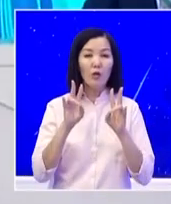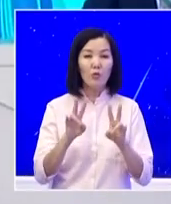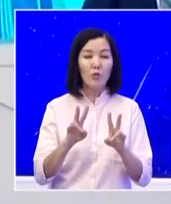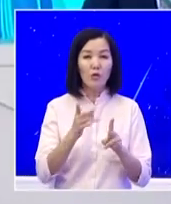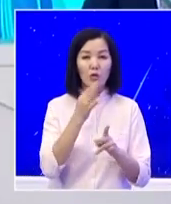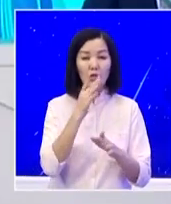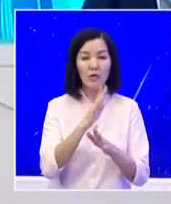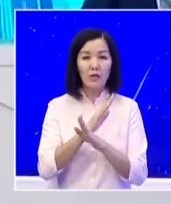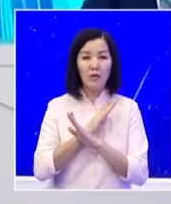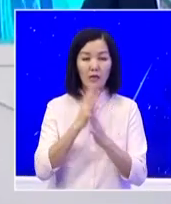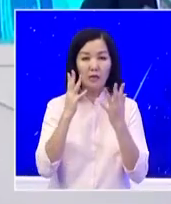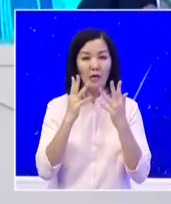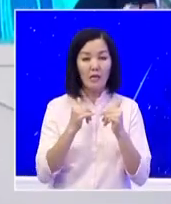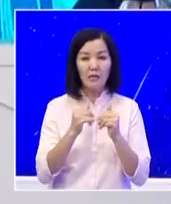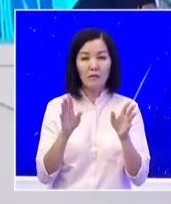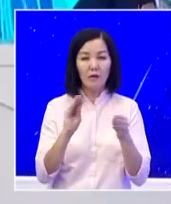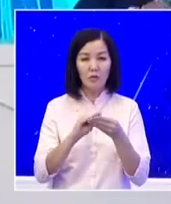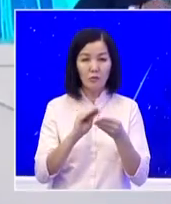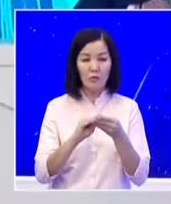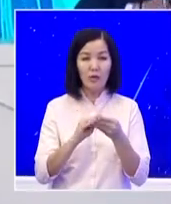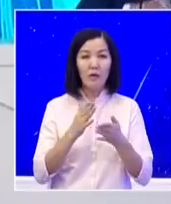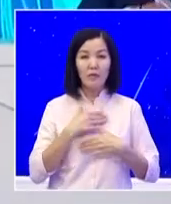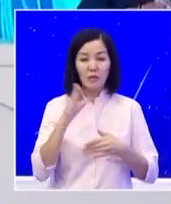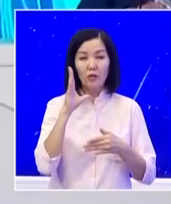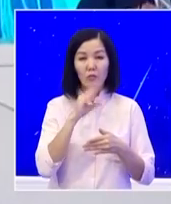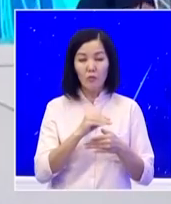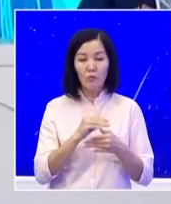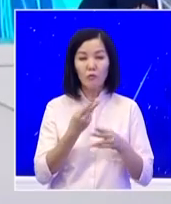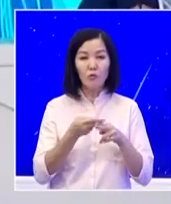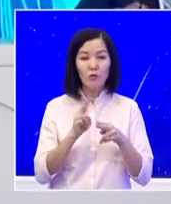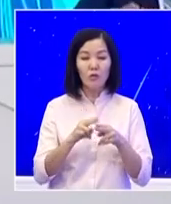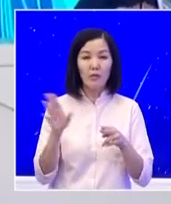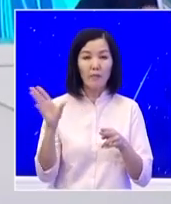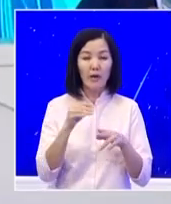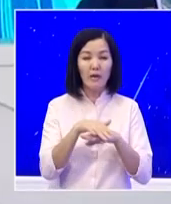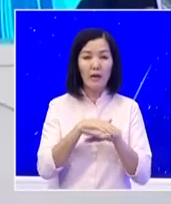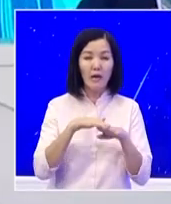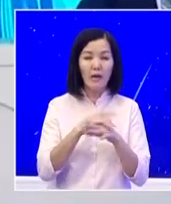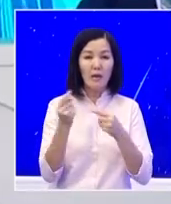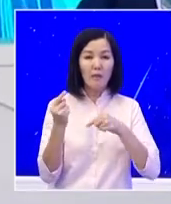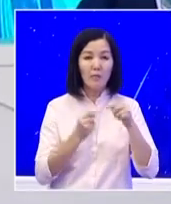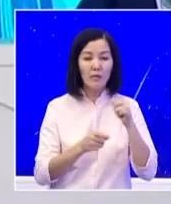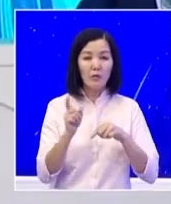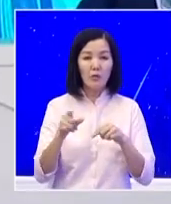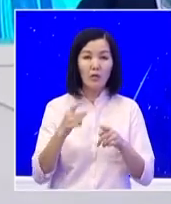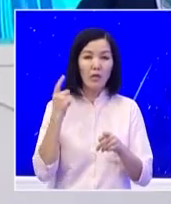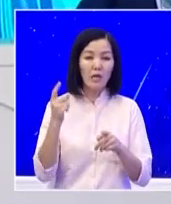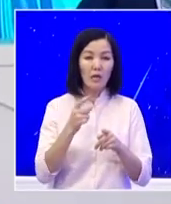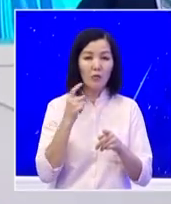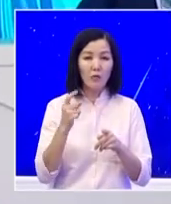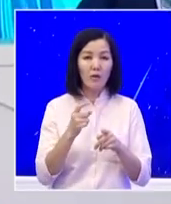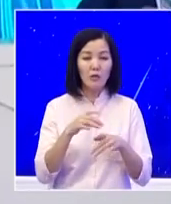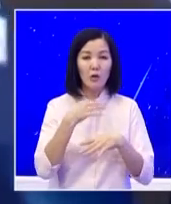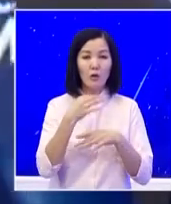вирустан көз жұмғандар саны азаймай тұр. Ол бізге де жетуі мүмкін. Сондықтан бүкіл халық, бизнес өкілдері, ел экономикасы